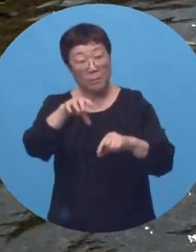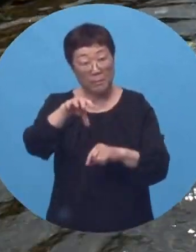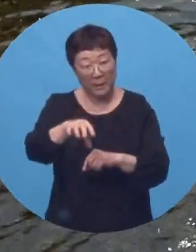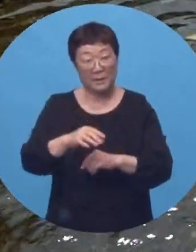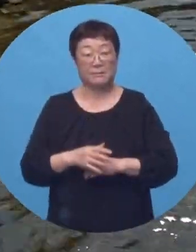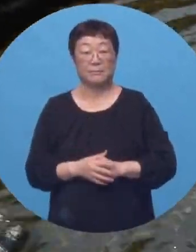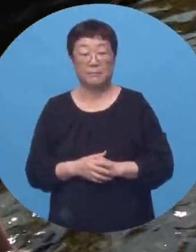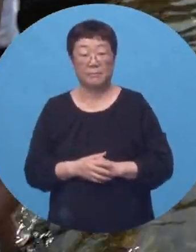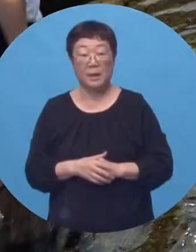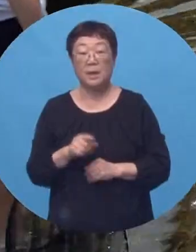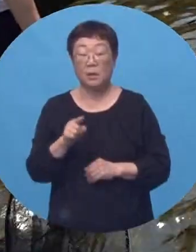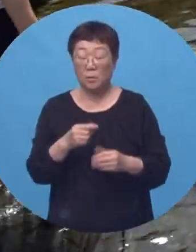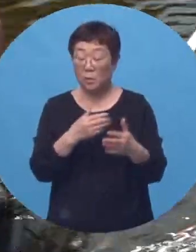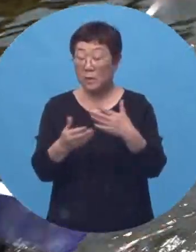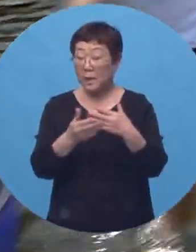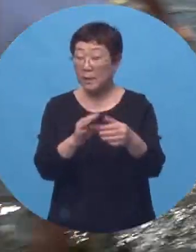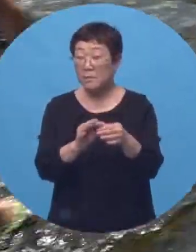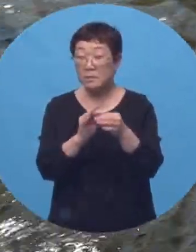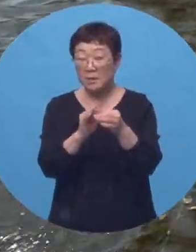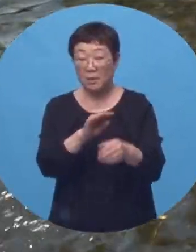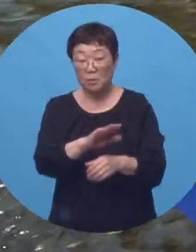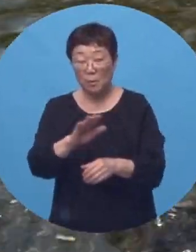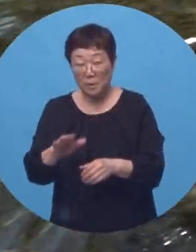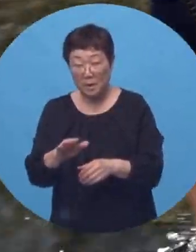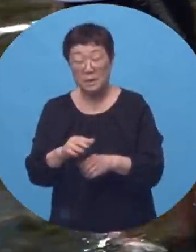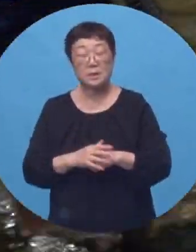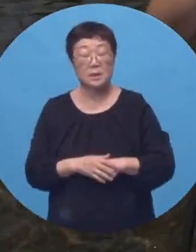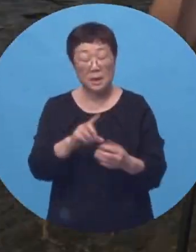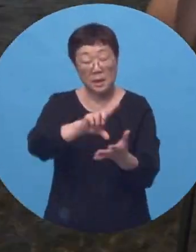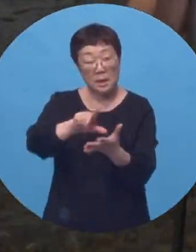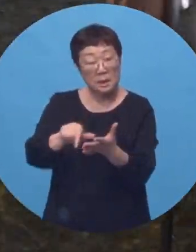。こうした体験を通じて、子どもたちの